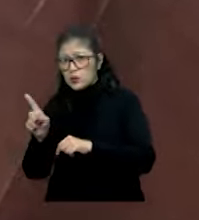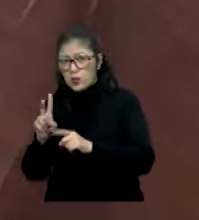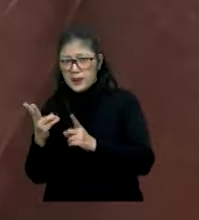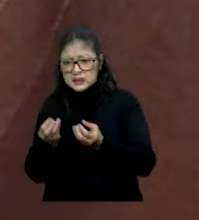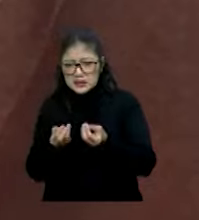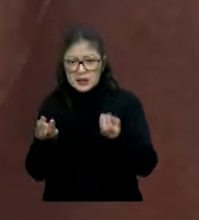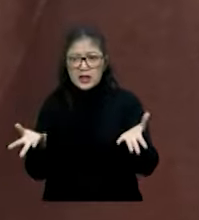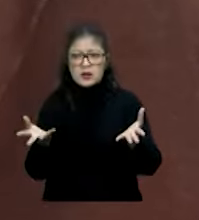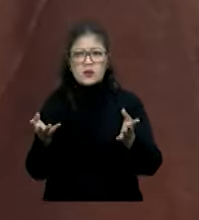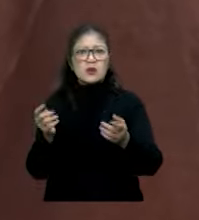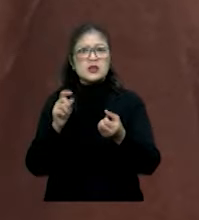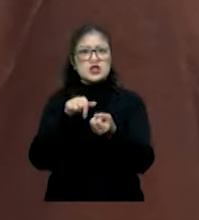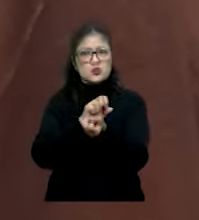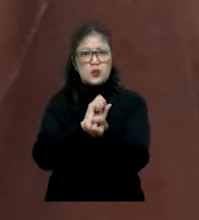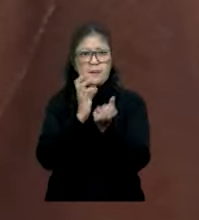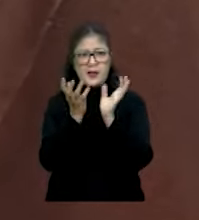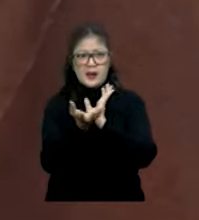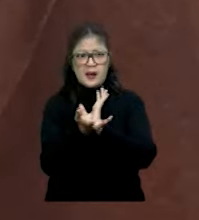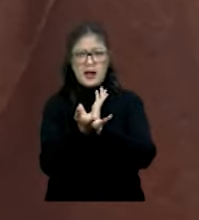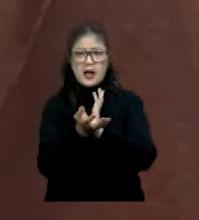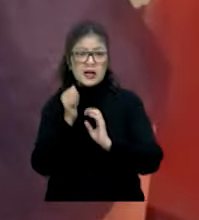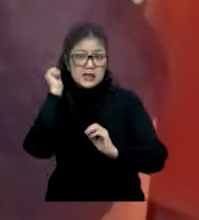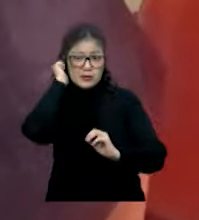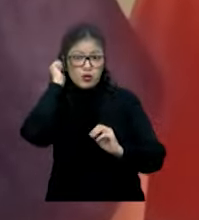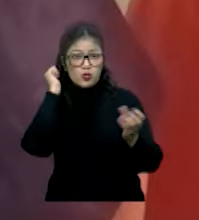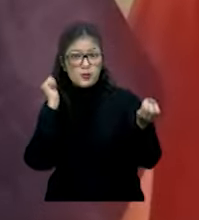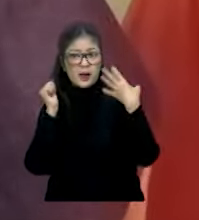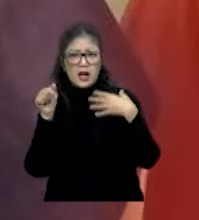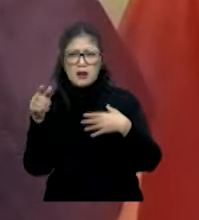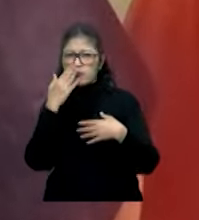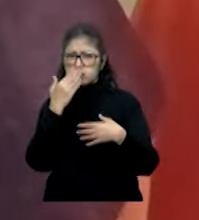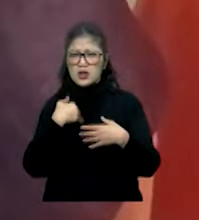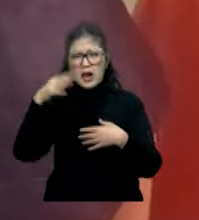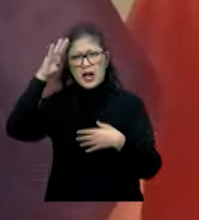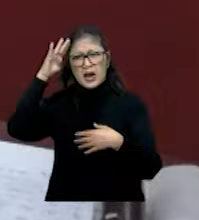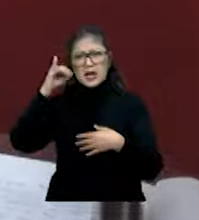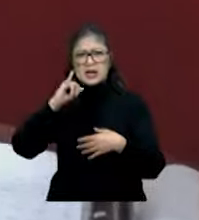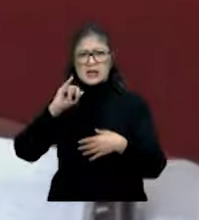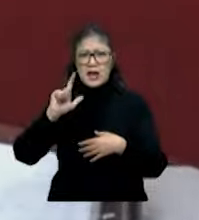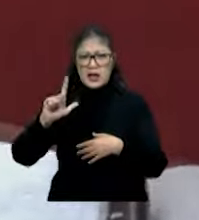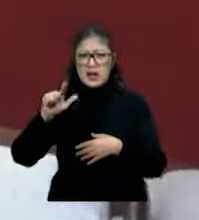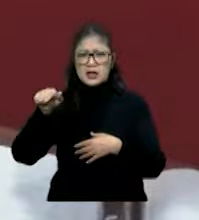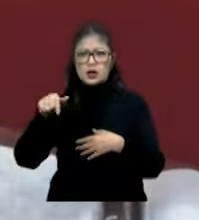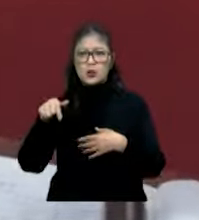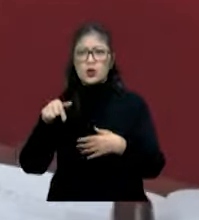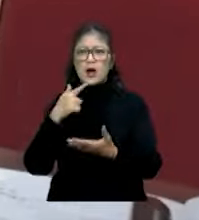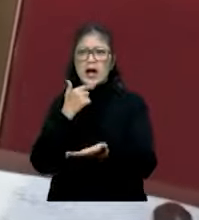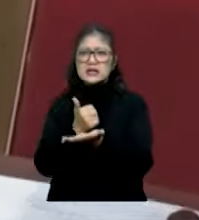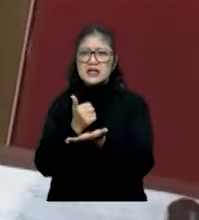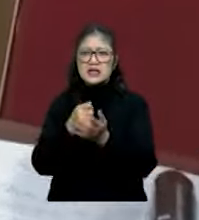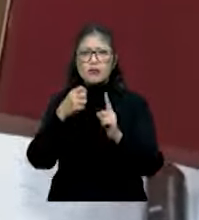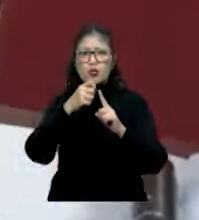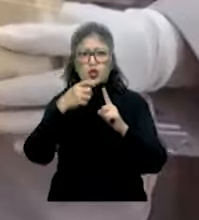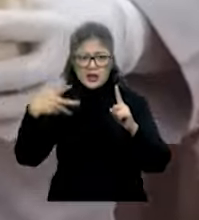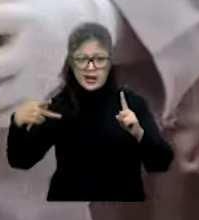Keduanya mengaku barang haram tersebut milik seorang pria berinisial IL warga Pontianak Utara. Mereka bersedia menjadi kurir narkoba